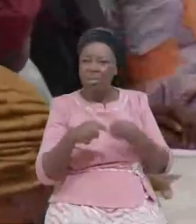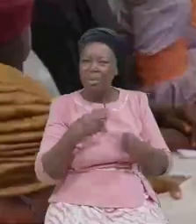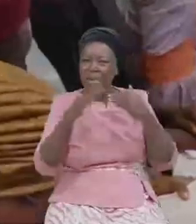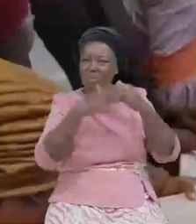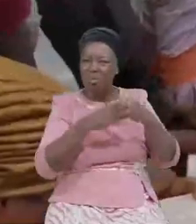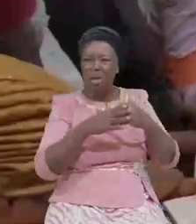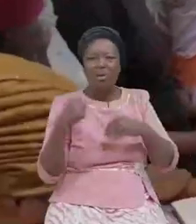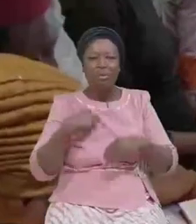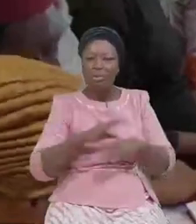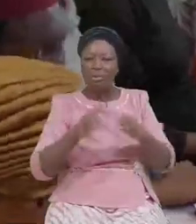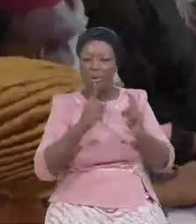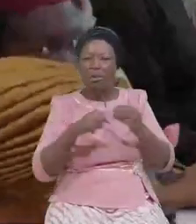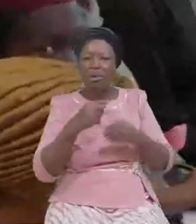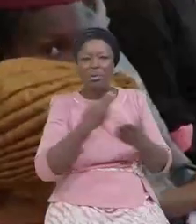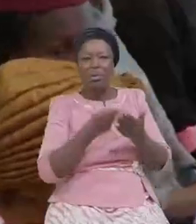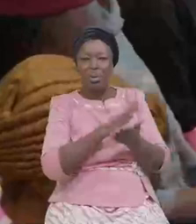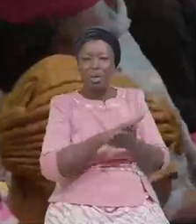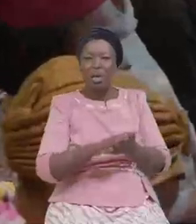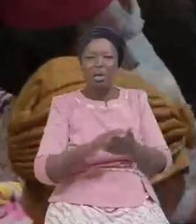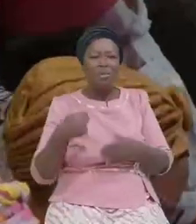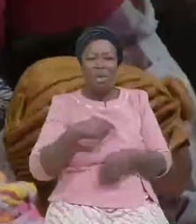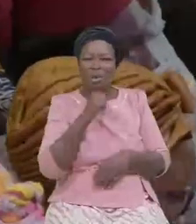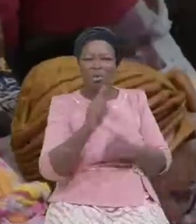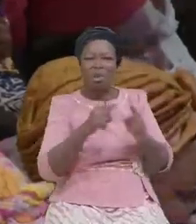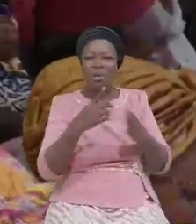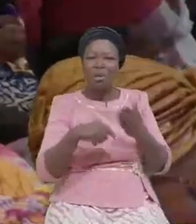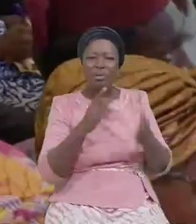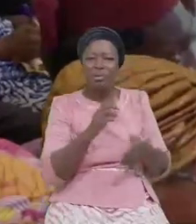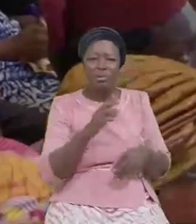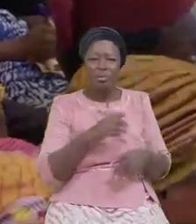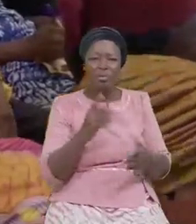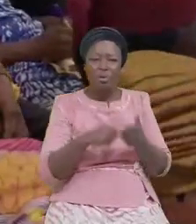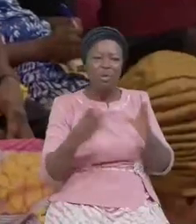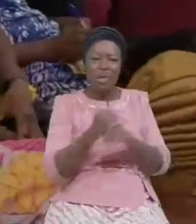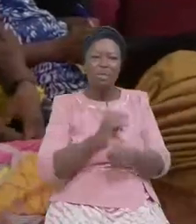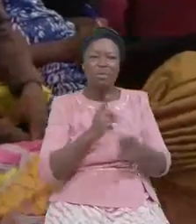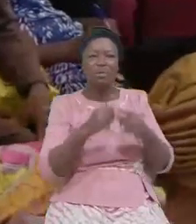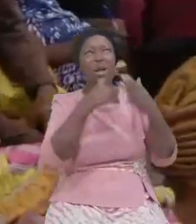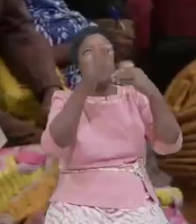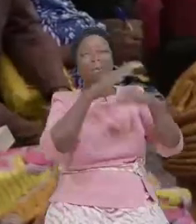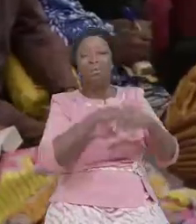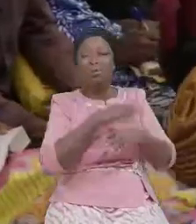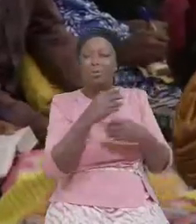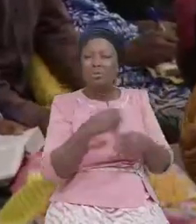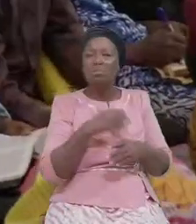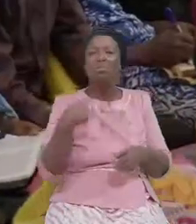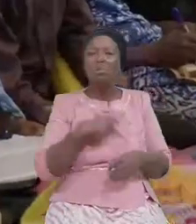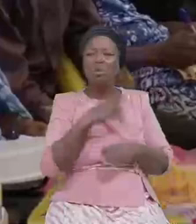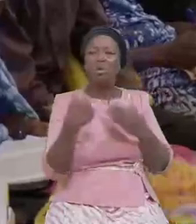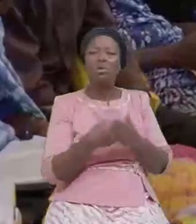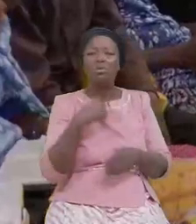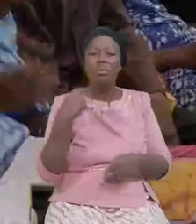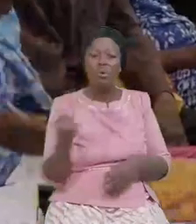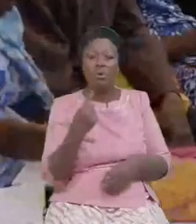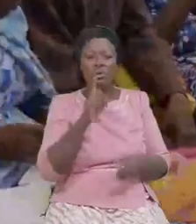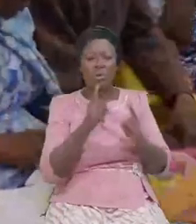parlé de la sainteté? Avez-vous jamais parlé de ce qui nous qualifie et nous préserve pour la venue de Christ? Ou bien vous parlez toujours de ceci, de cela,